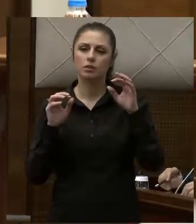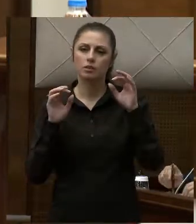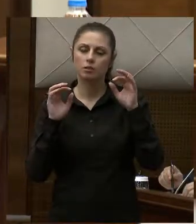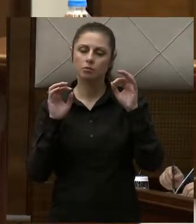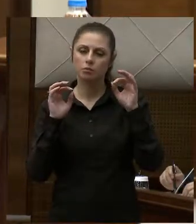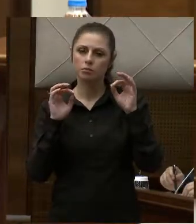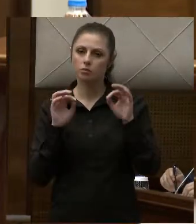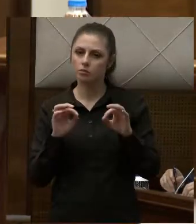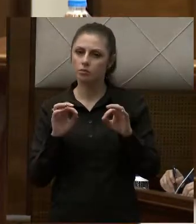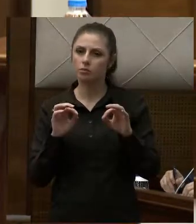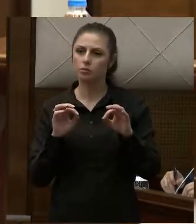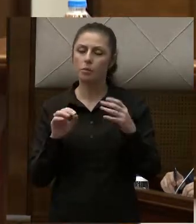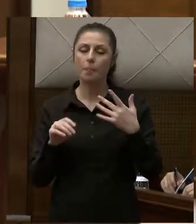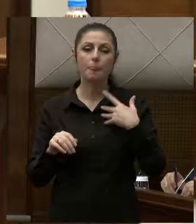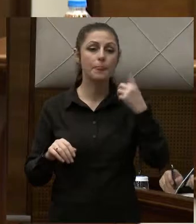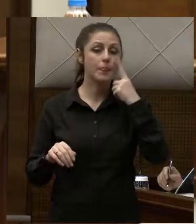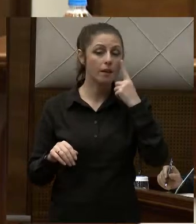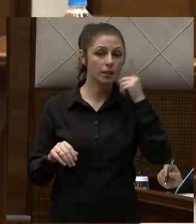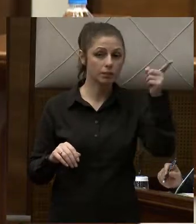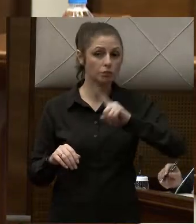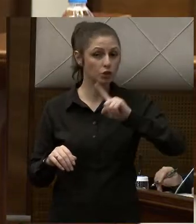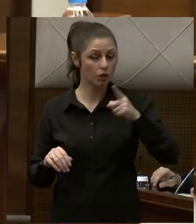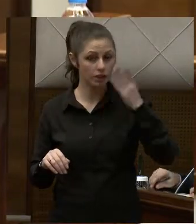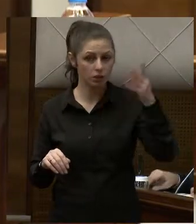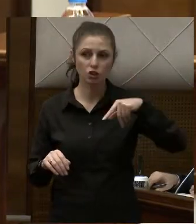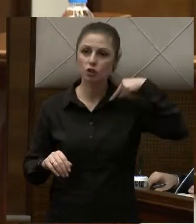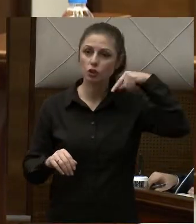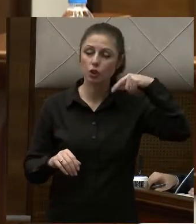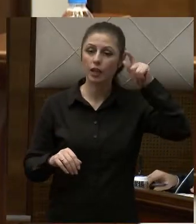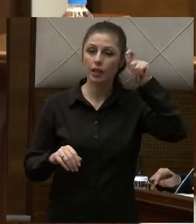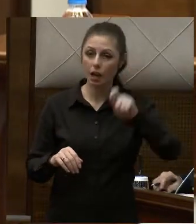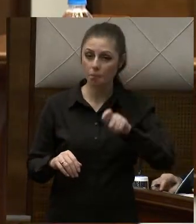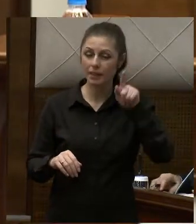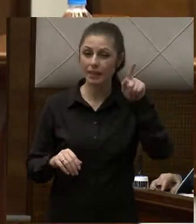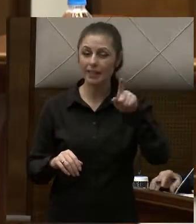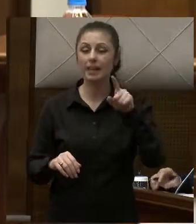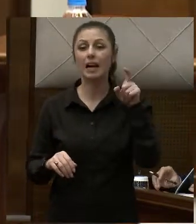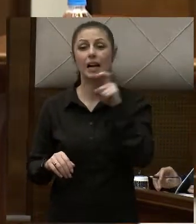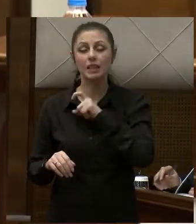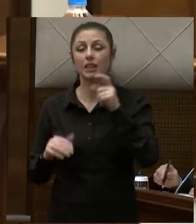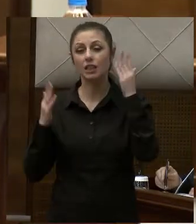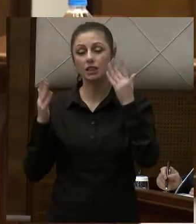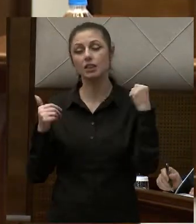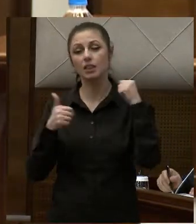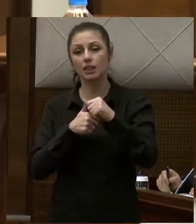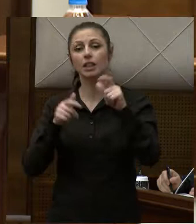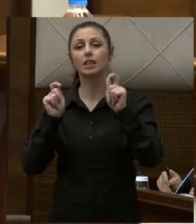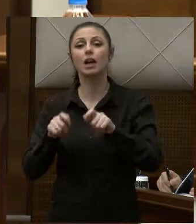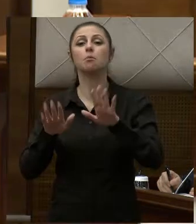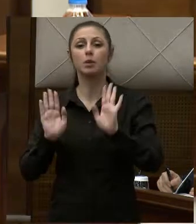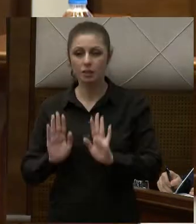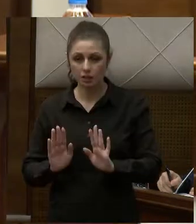çağrımdır. Devletimizi yönetenler Suriye'de yaptıkları hataya yapmazlar.